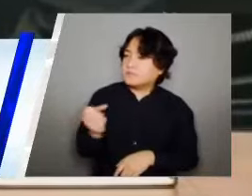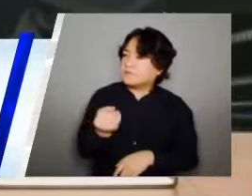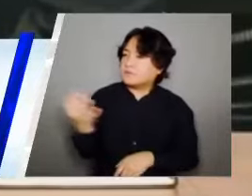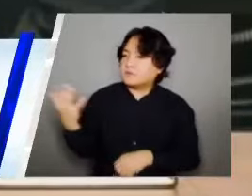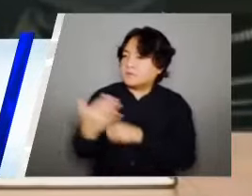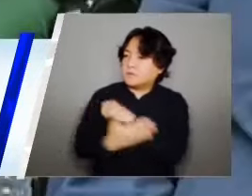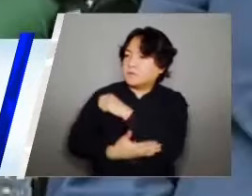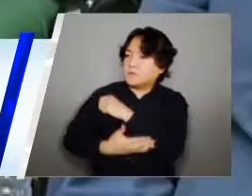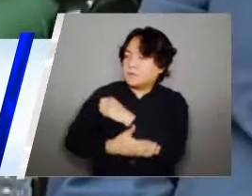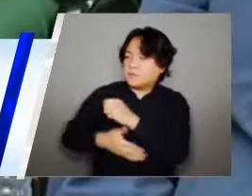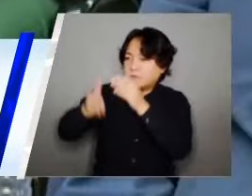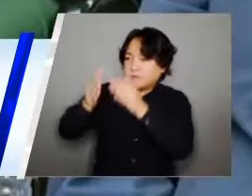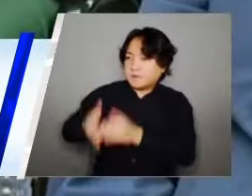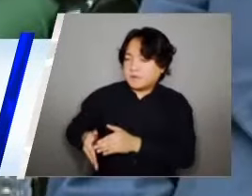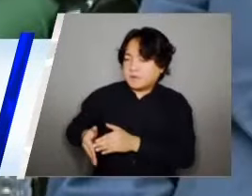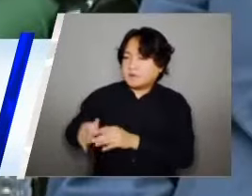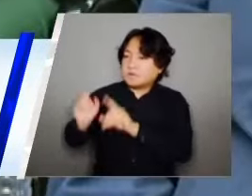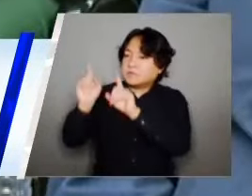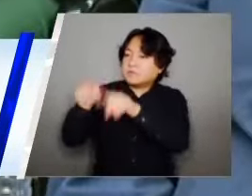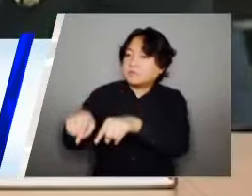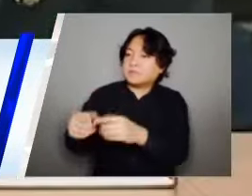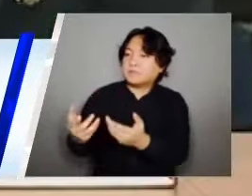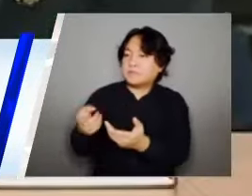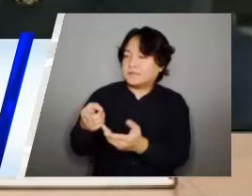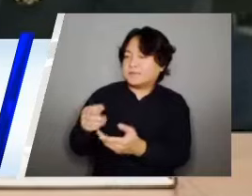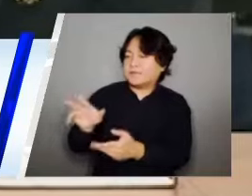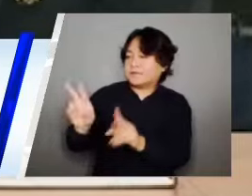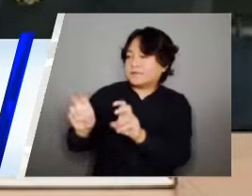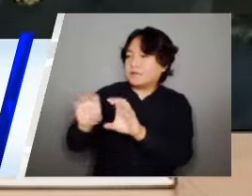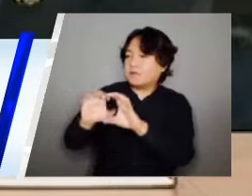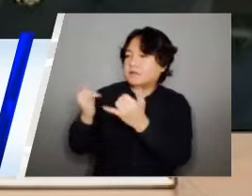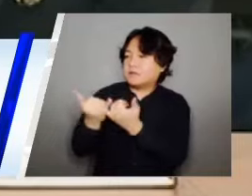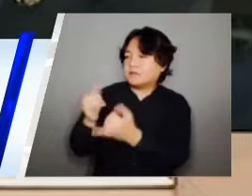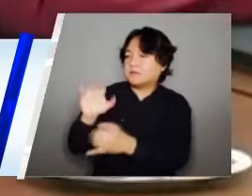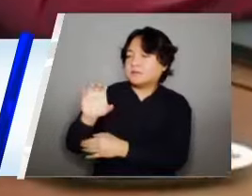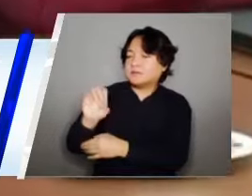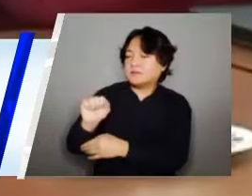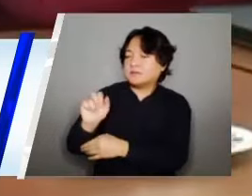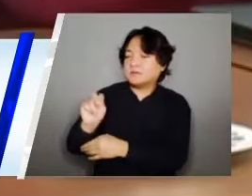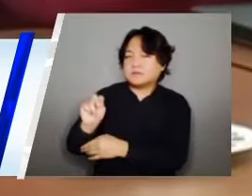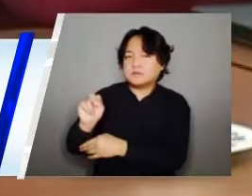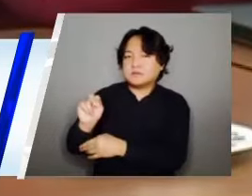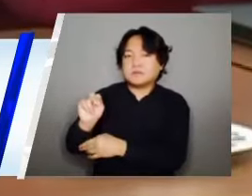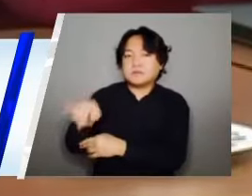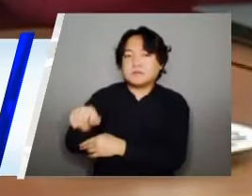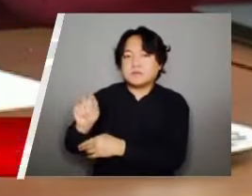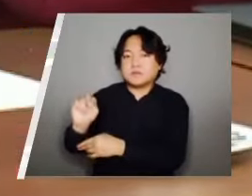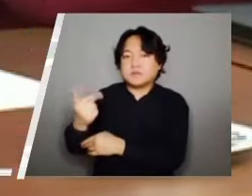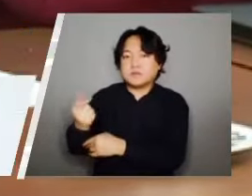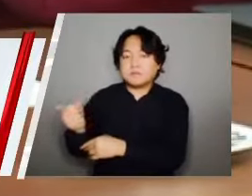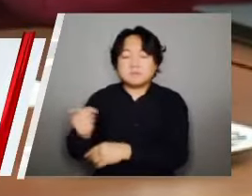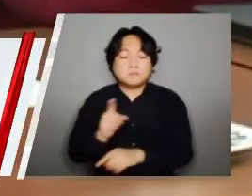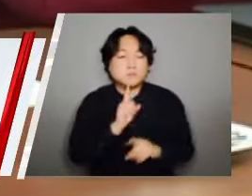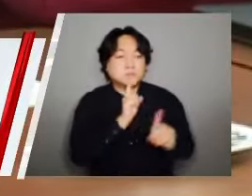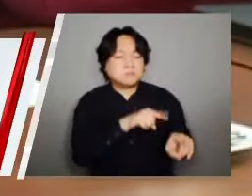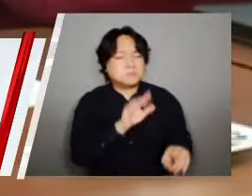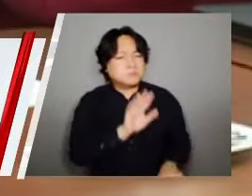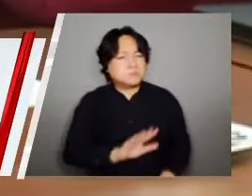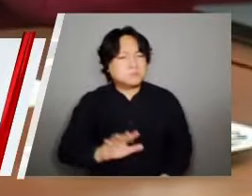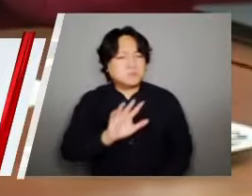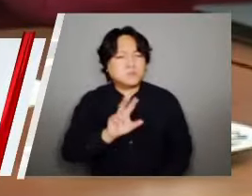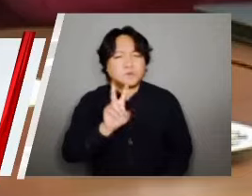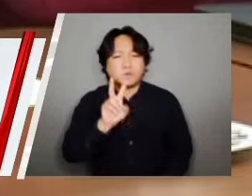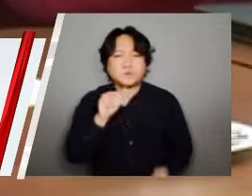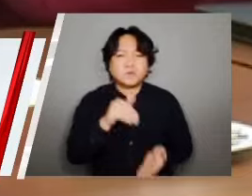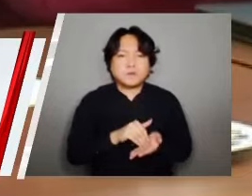facility niyong ito ng sanja during their heyday We're Looking at around 2000 Uh